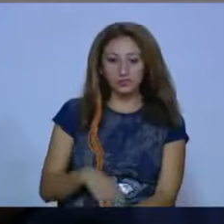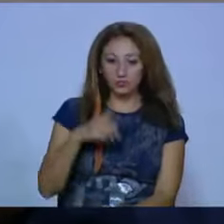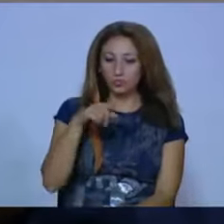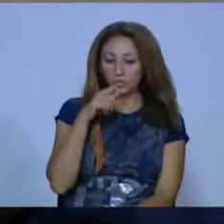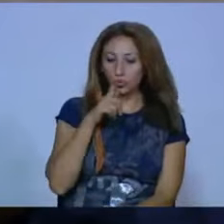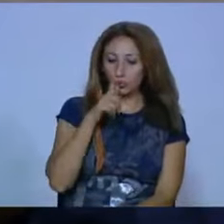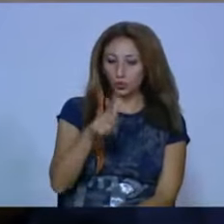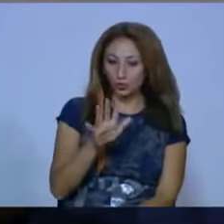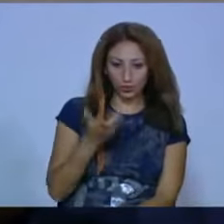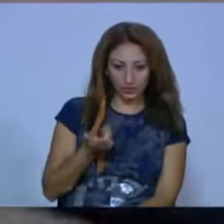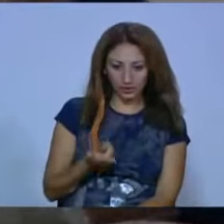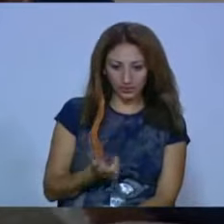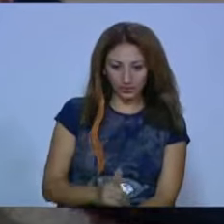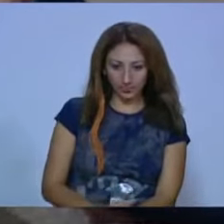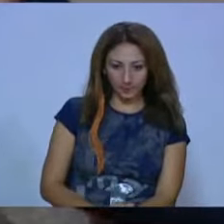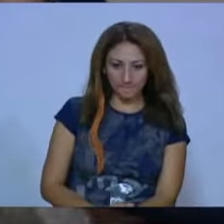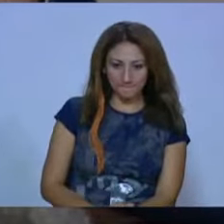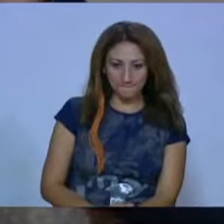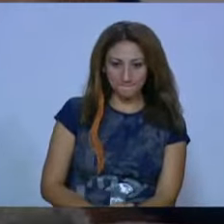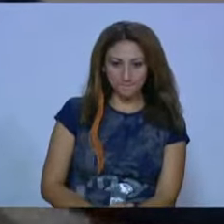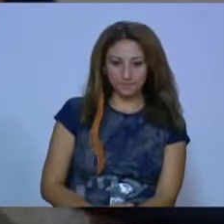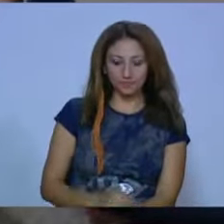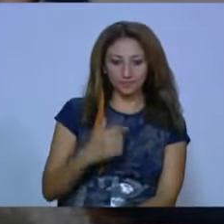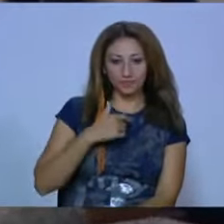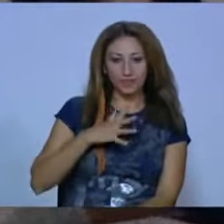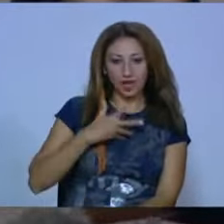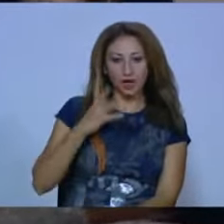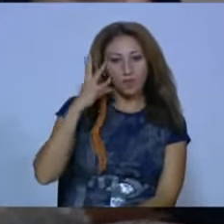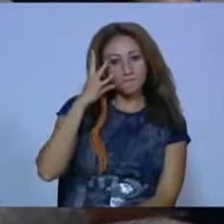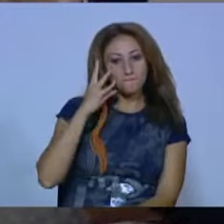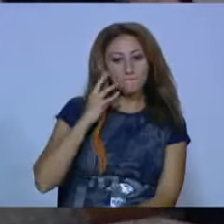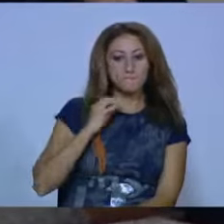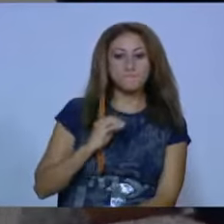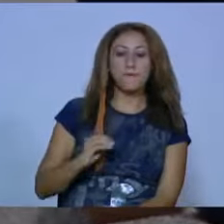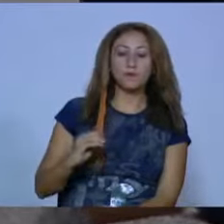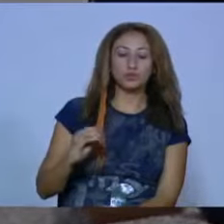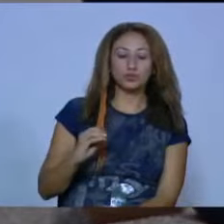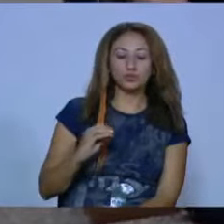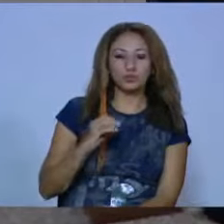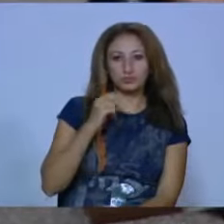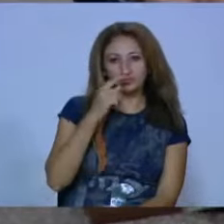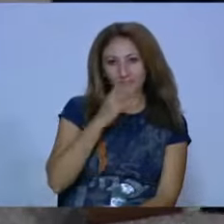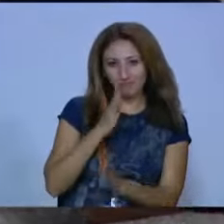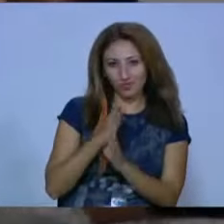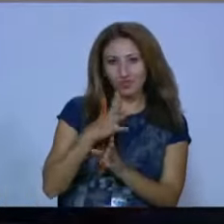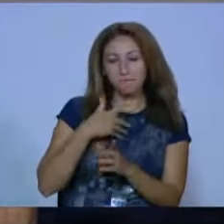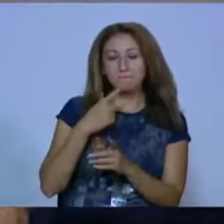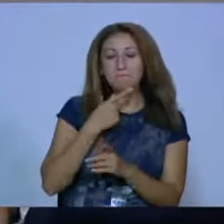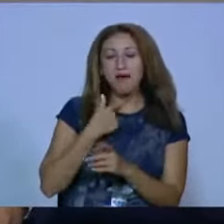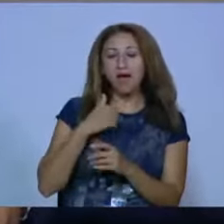بيقول لي انا عايز استمتع، عايز انبسط. يعني علاء كان عايز يفرح ويمس.